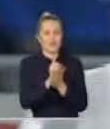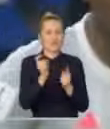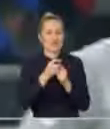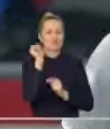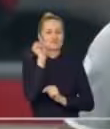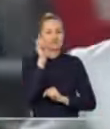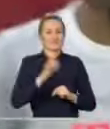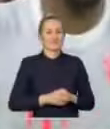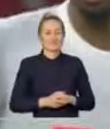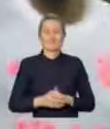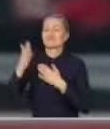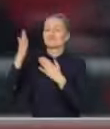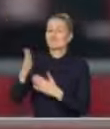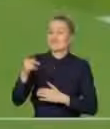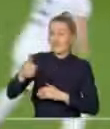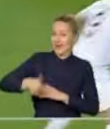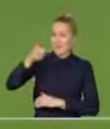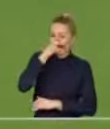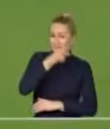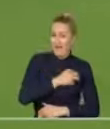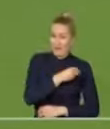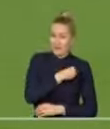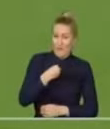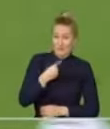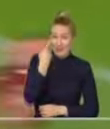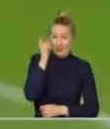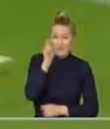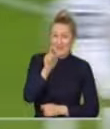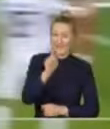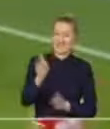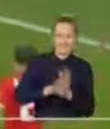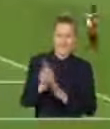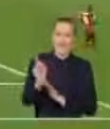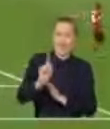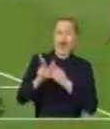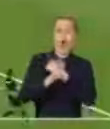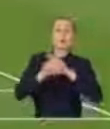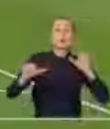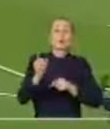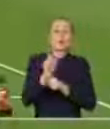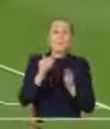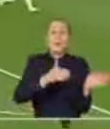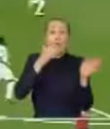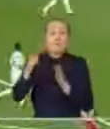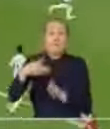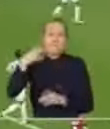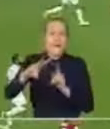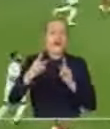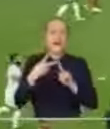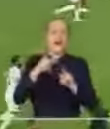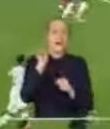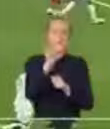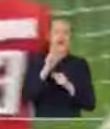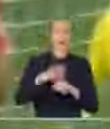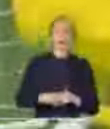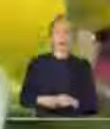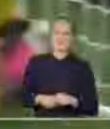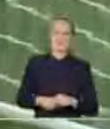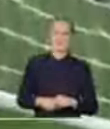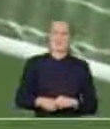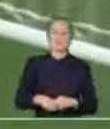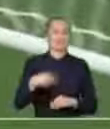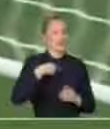Robert! Kapitan naszej kadry nie poprzestał na jednym trafieniu. W 86 minucie kolejny raz pokonał bramkarza rywali. I mamy to,